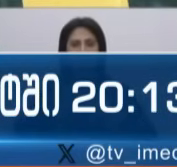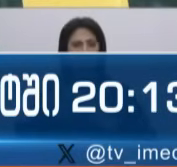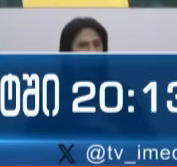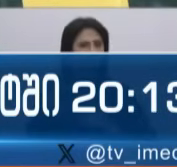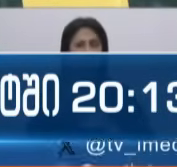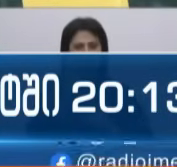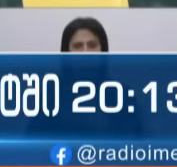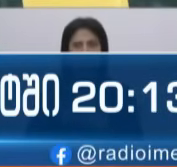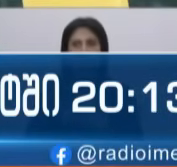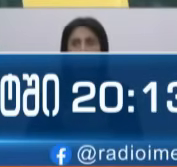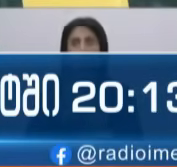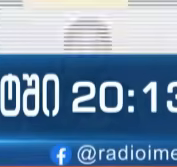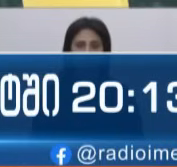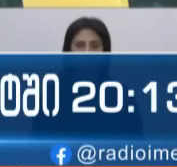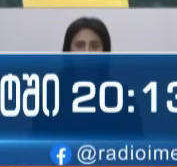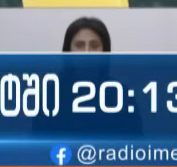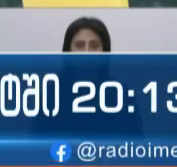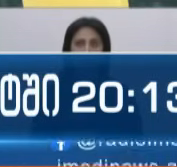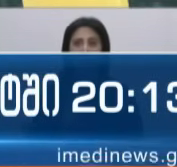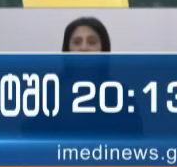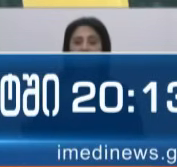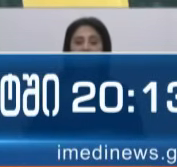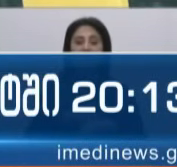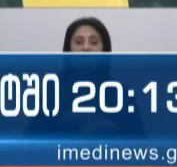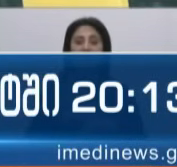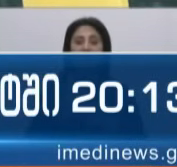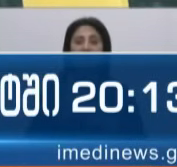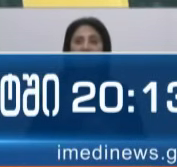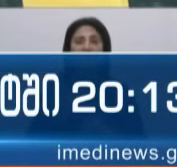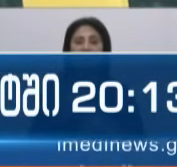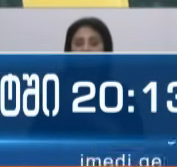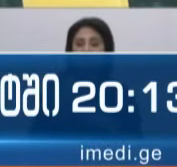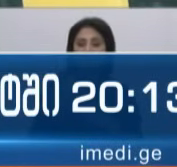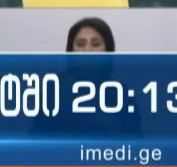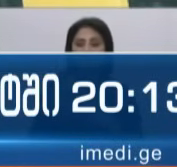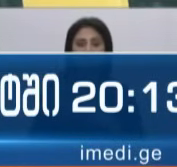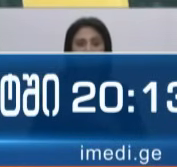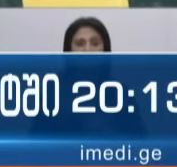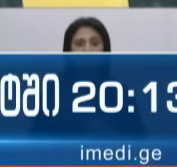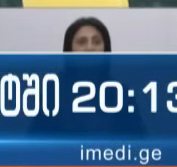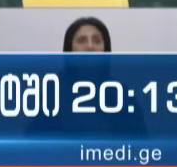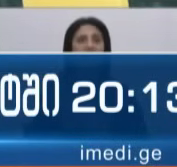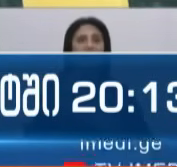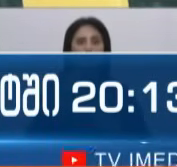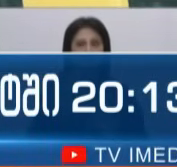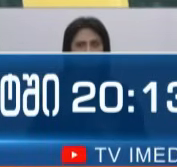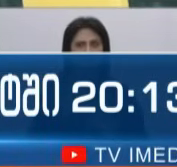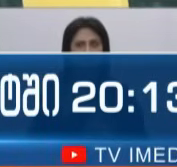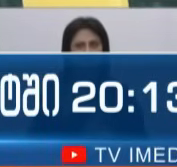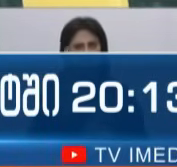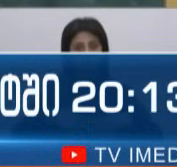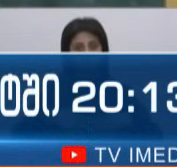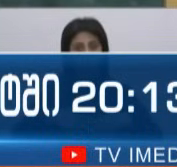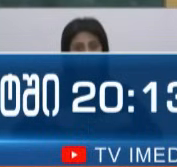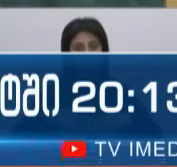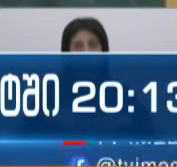და ყველაფრით. მე რა ხდება ხოლმე? სად მიდის ის კეთილშობილება და საიდან მოდის ის საოცარი ცინიზმი და